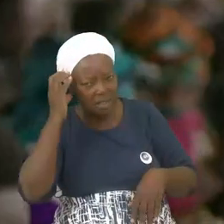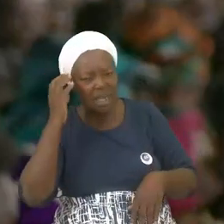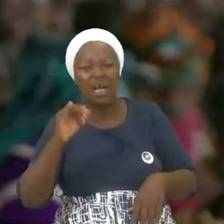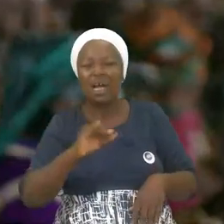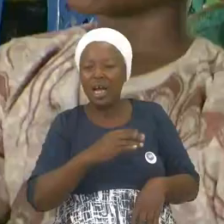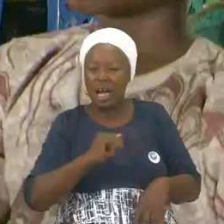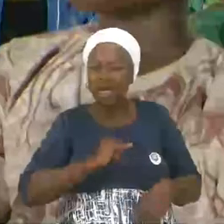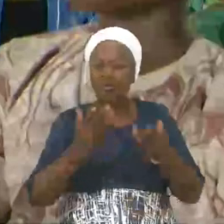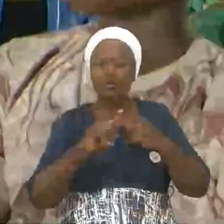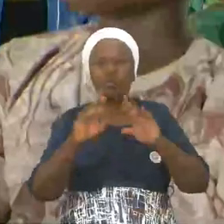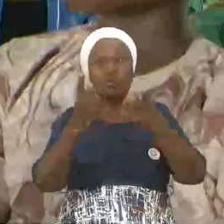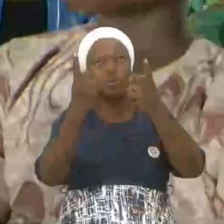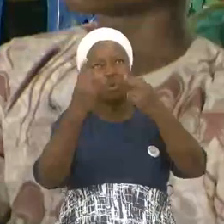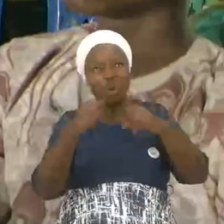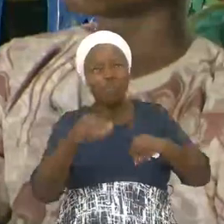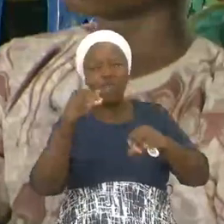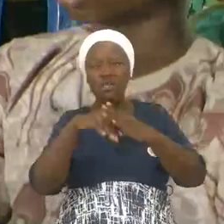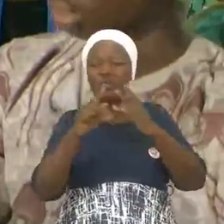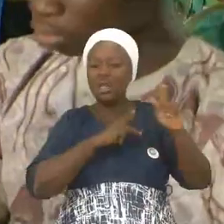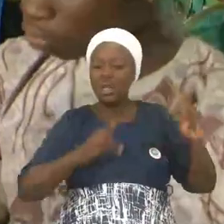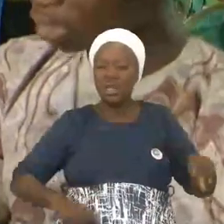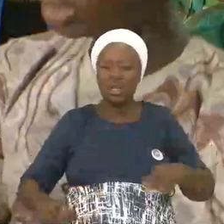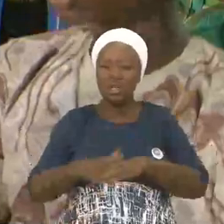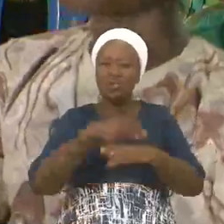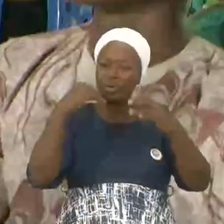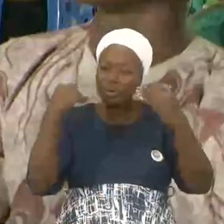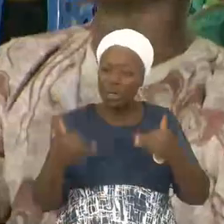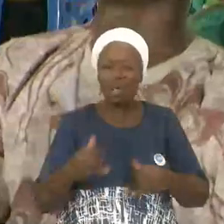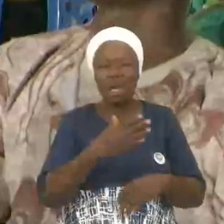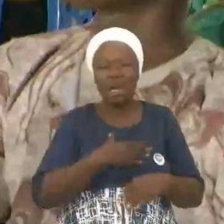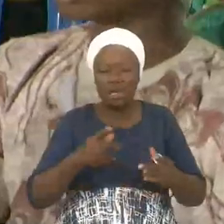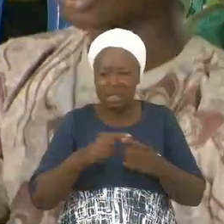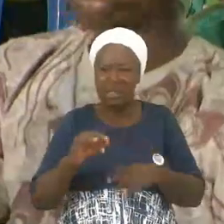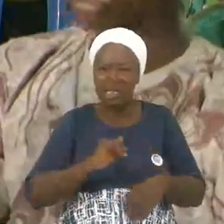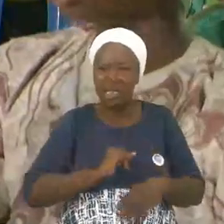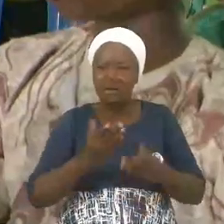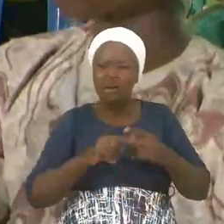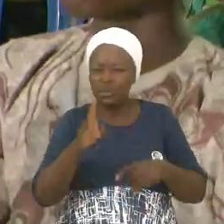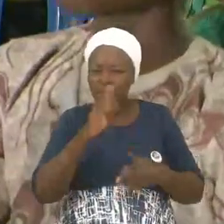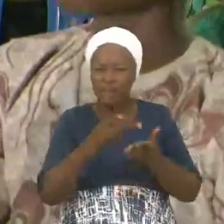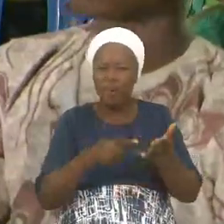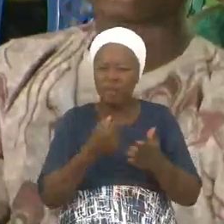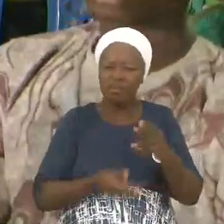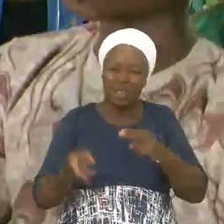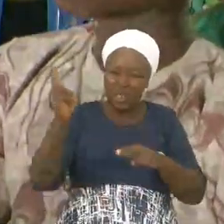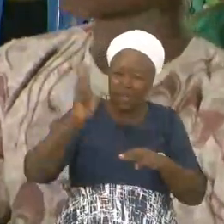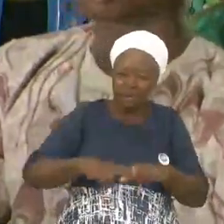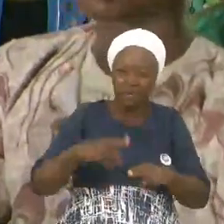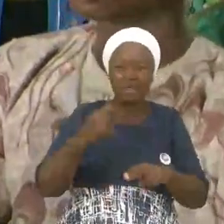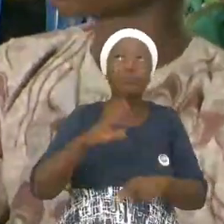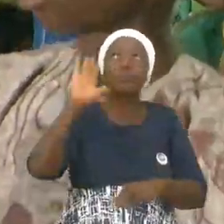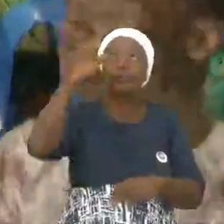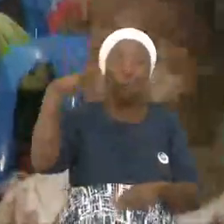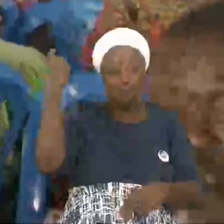et dis Seigneur, j'ai entendu et je veux venir dans le royaume maintenant. Et je veux